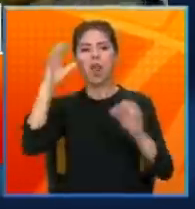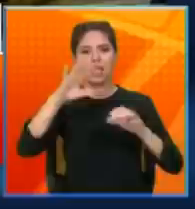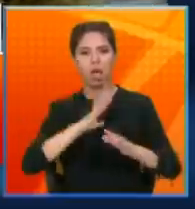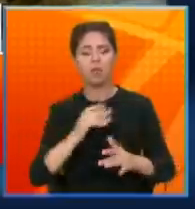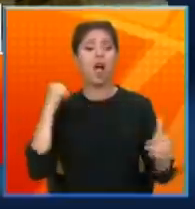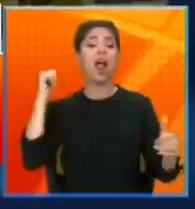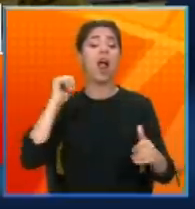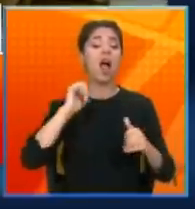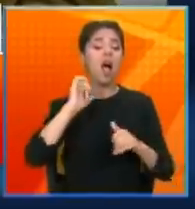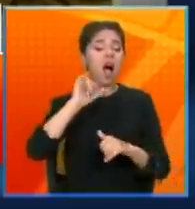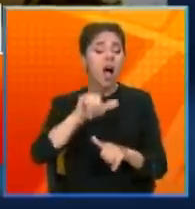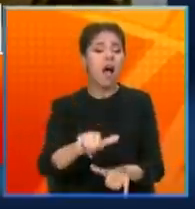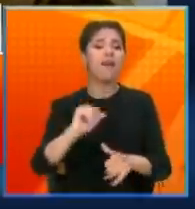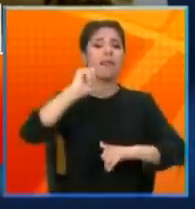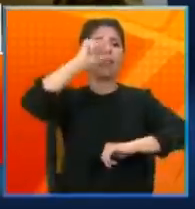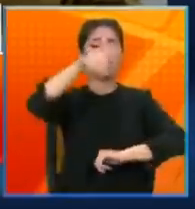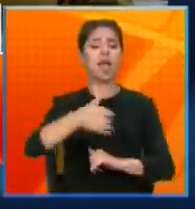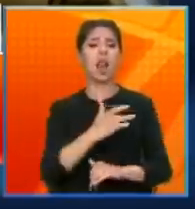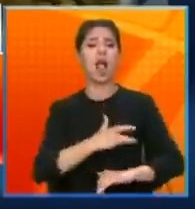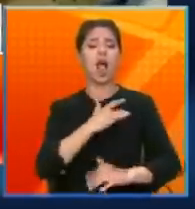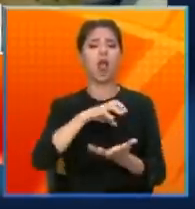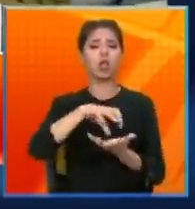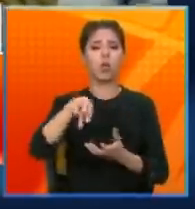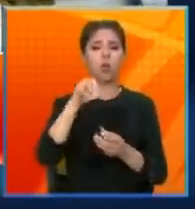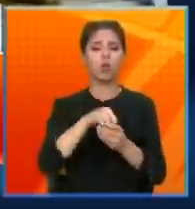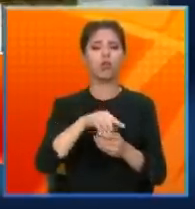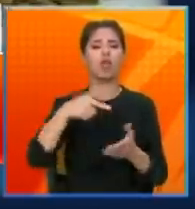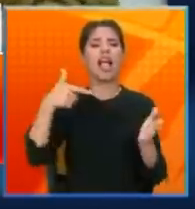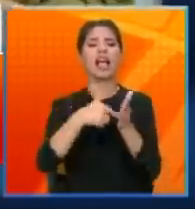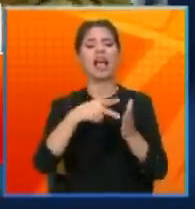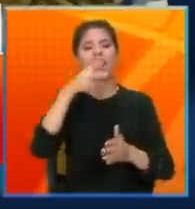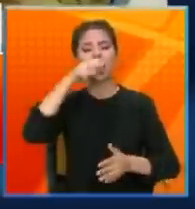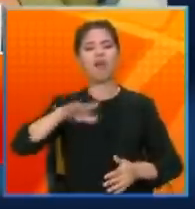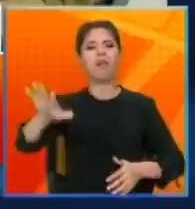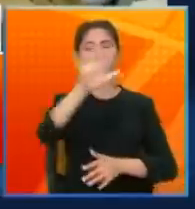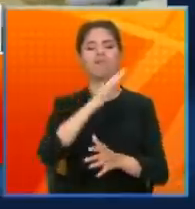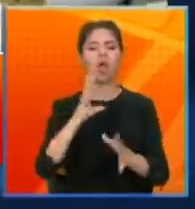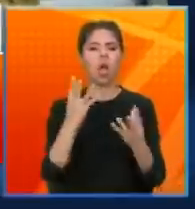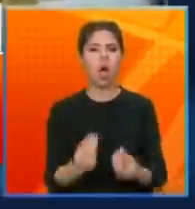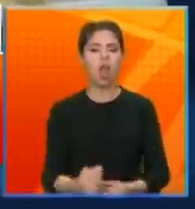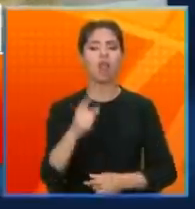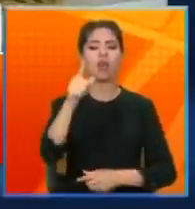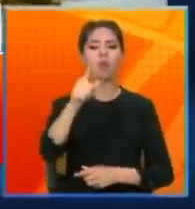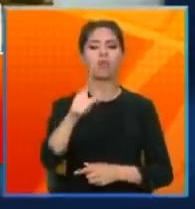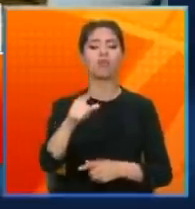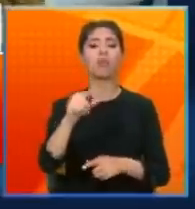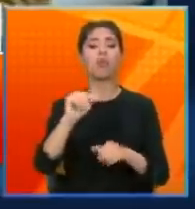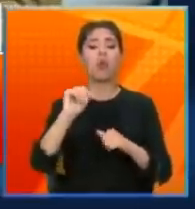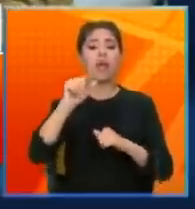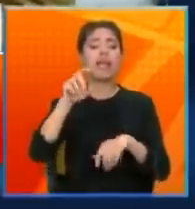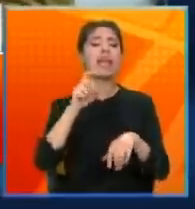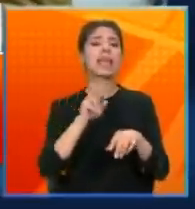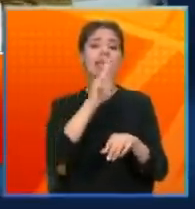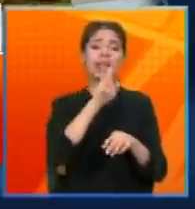şeyi yarın özellikle Anadolu yakasında Kadıköylüler beklesin. Şu anda zaten meteorologlar 7 ila